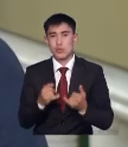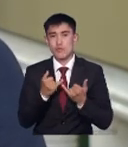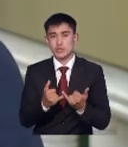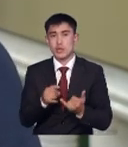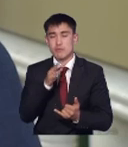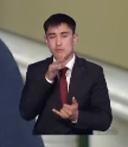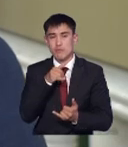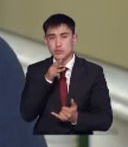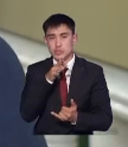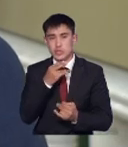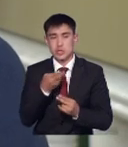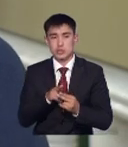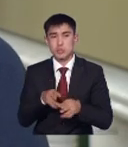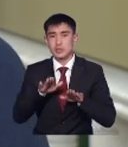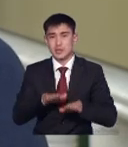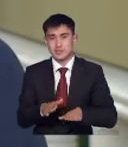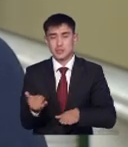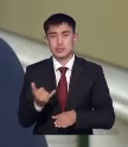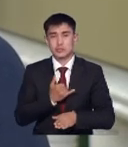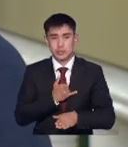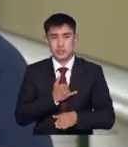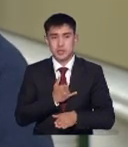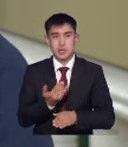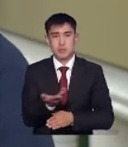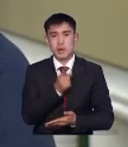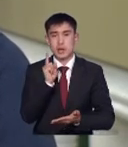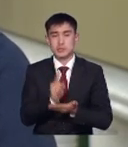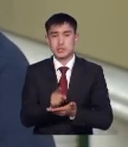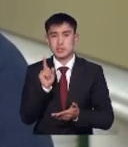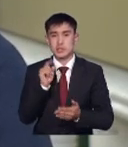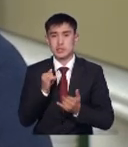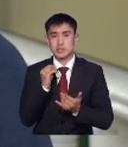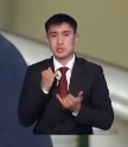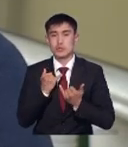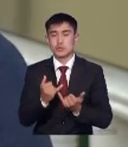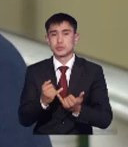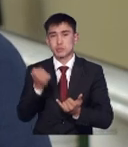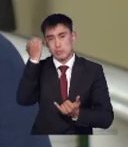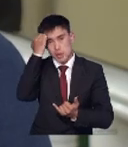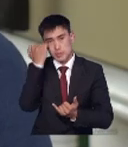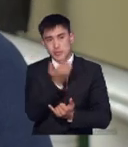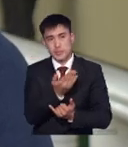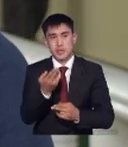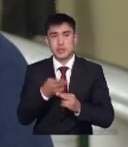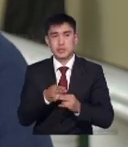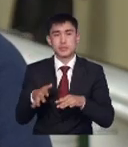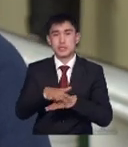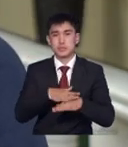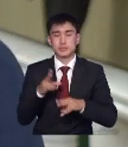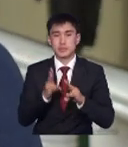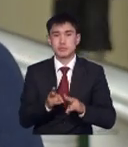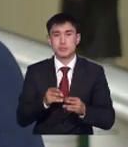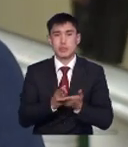уважаемом возрасте, чтобы это осталось у нас. И мы обязательно должны уважать и чтить память этим нашим